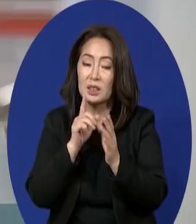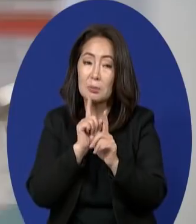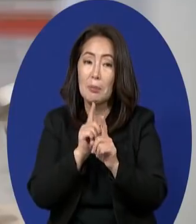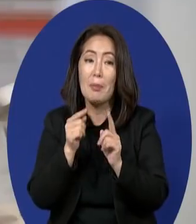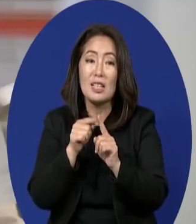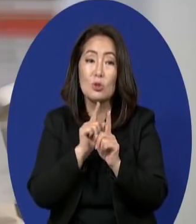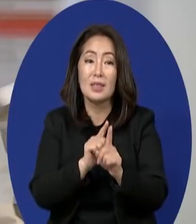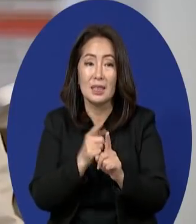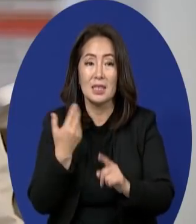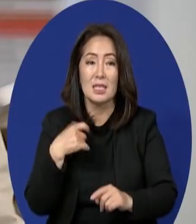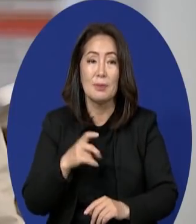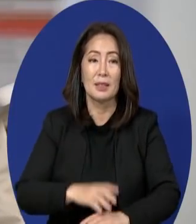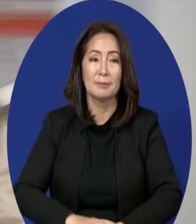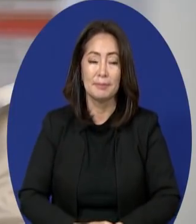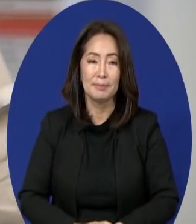юм а.